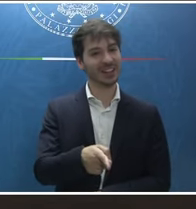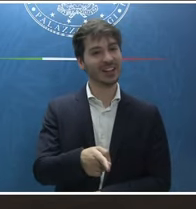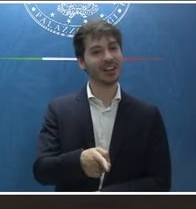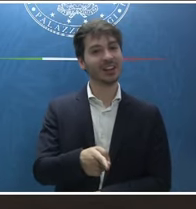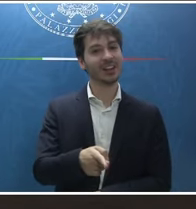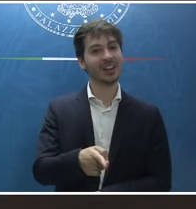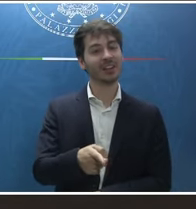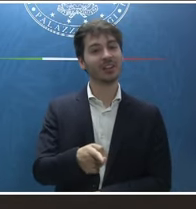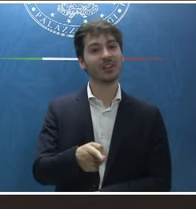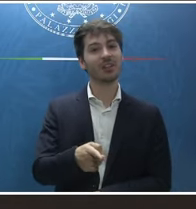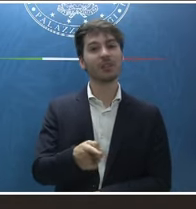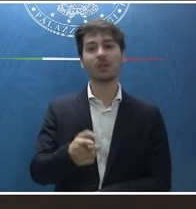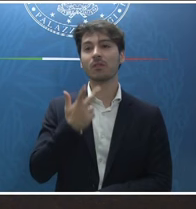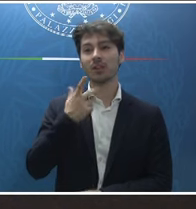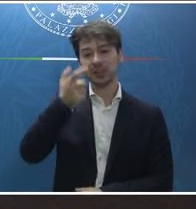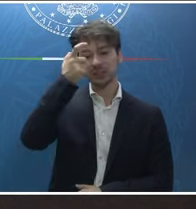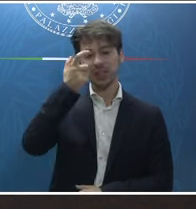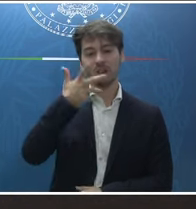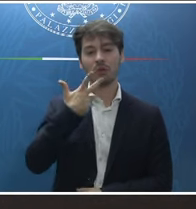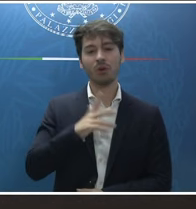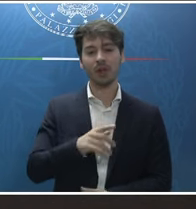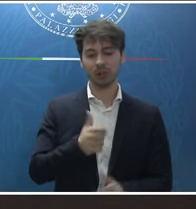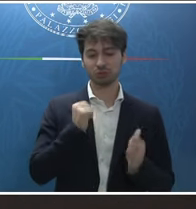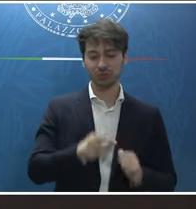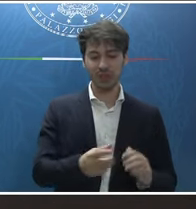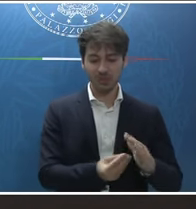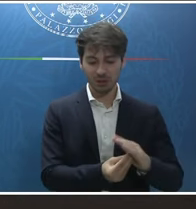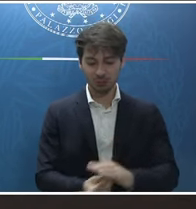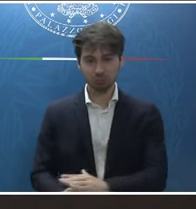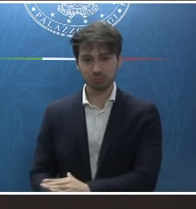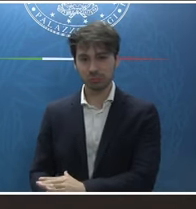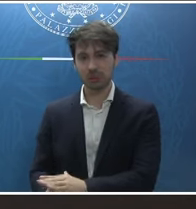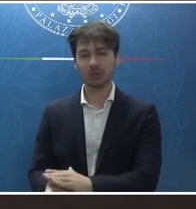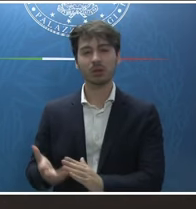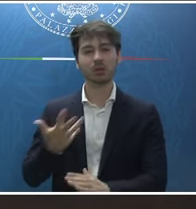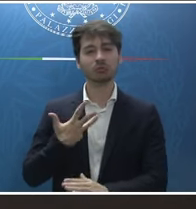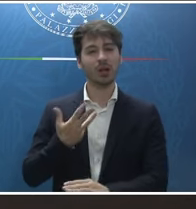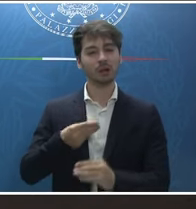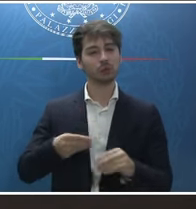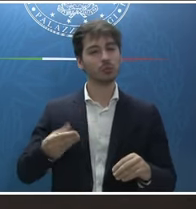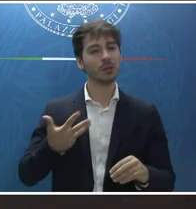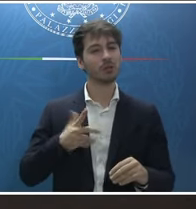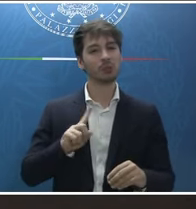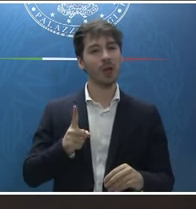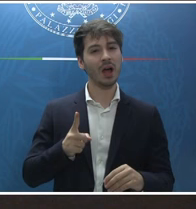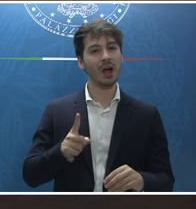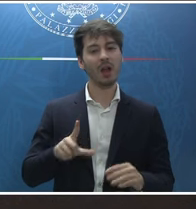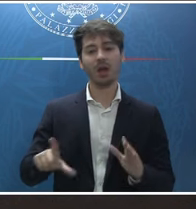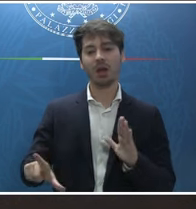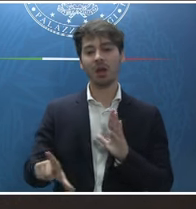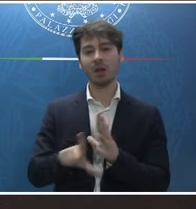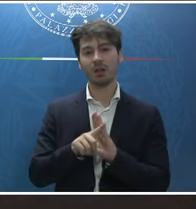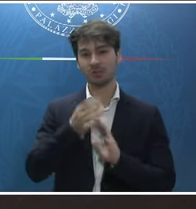uno Stato vuole rendere sudditi i propri cittadini ha uno strumento per farlo, liberalizzare le